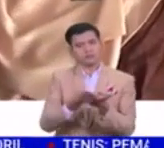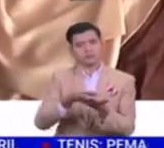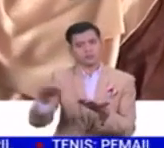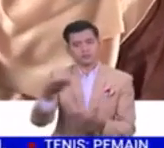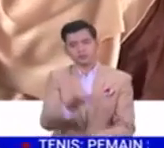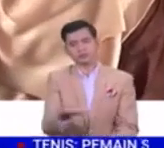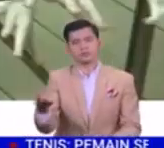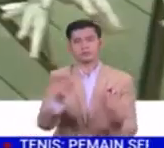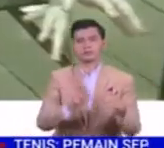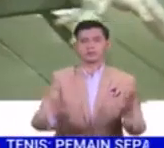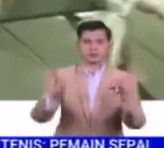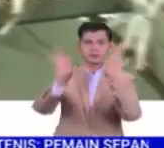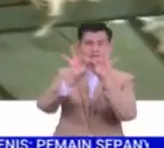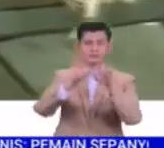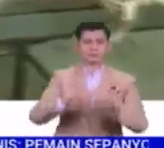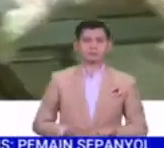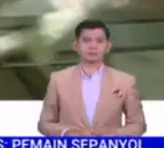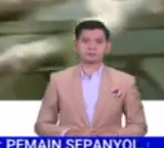kepada bekalan ini.